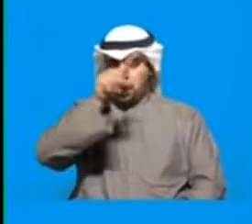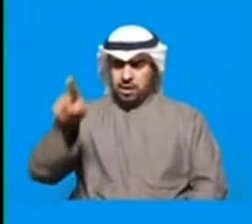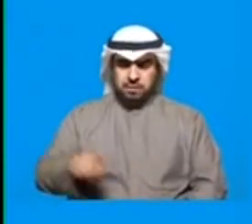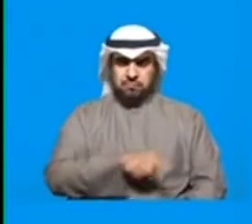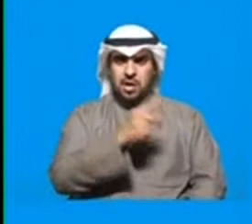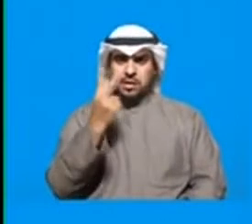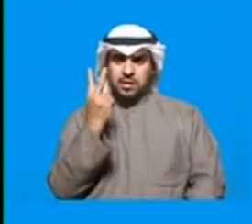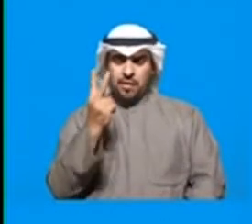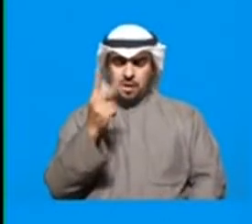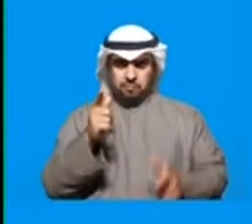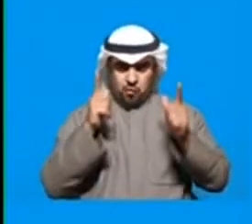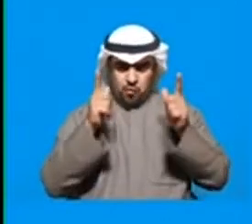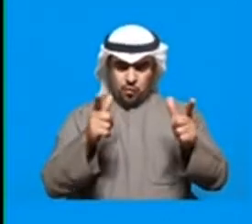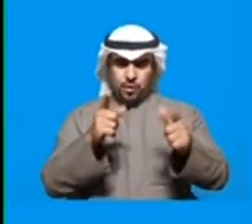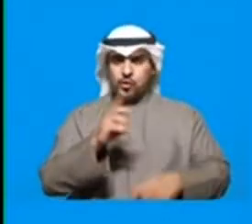الأثنين الموافق